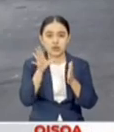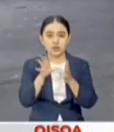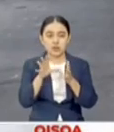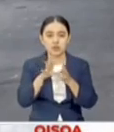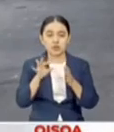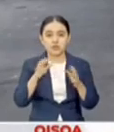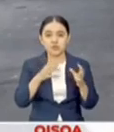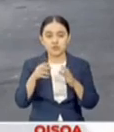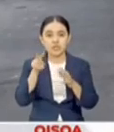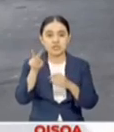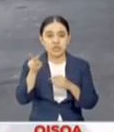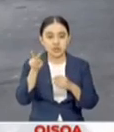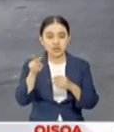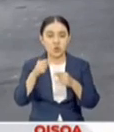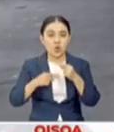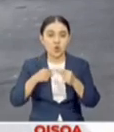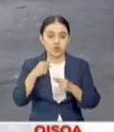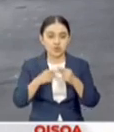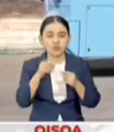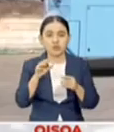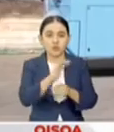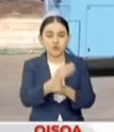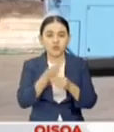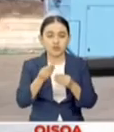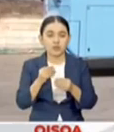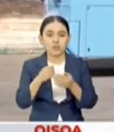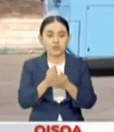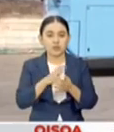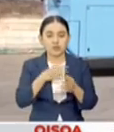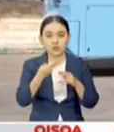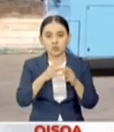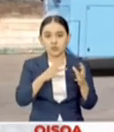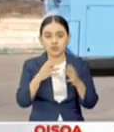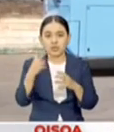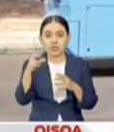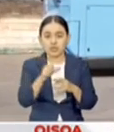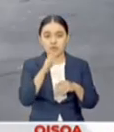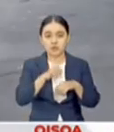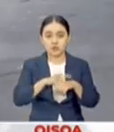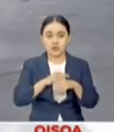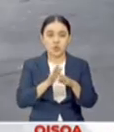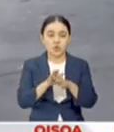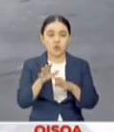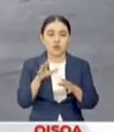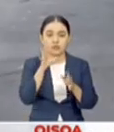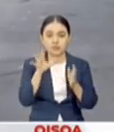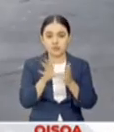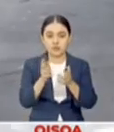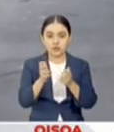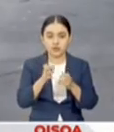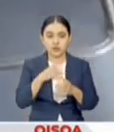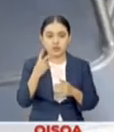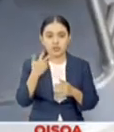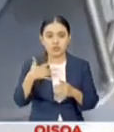elektrobuslarni quvvatlovchi zaryadkalar orqali quvvatlash belgilangan. Ushbu elektrobus 2,5 soat davomida to'liq quvvat oladi va